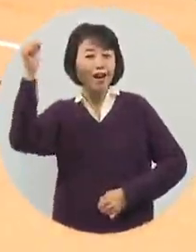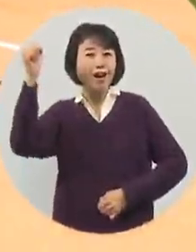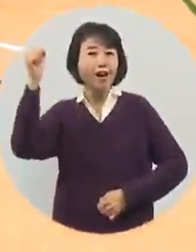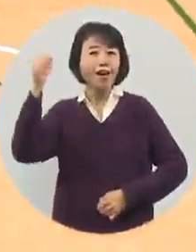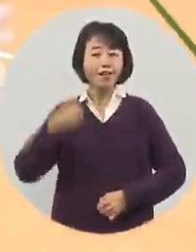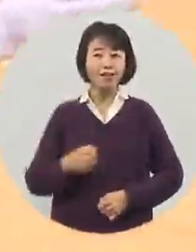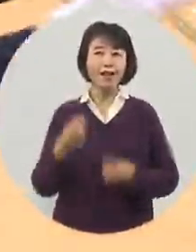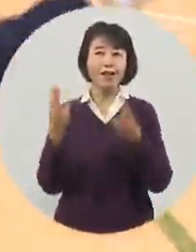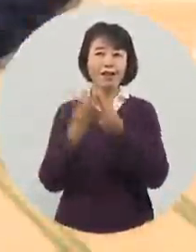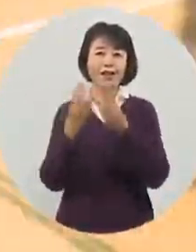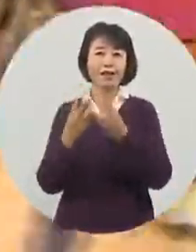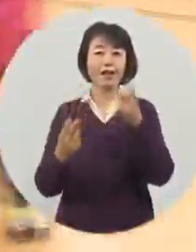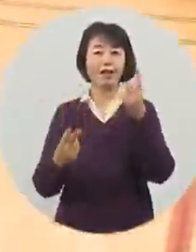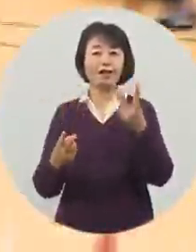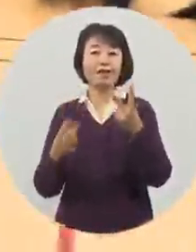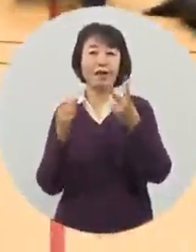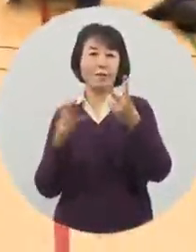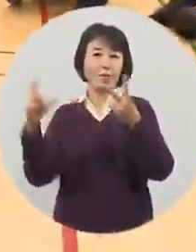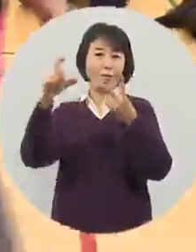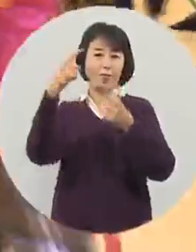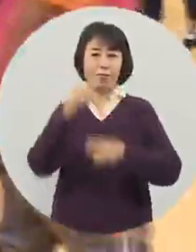けど勝ちました。